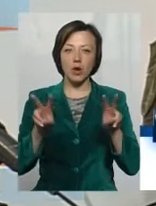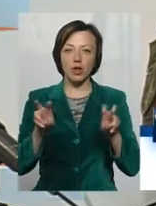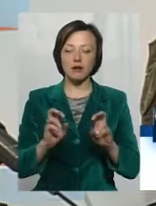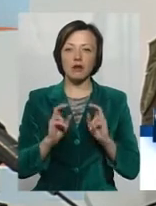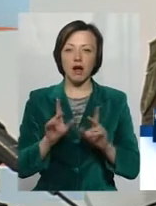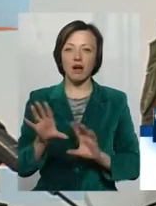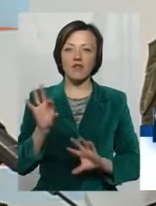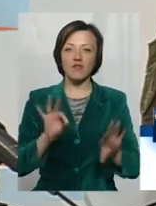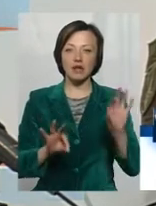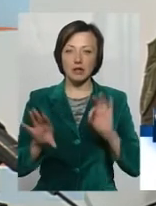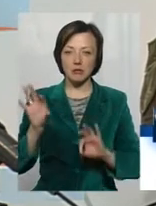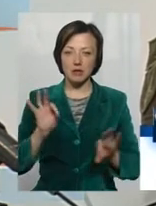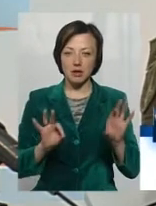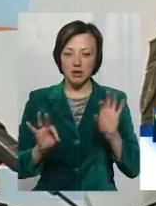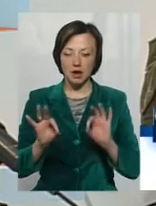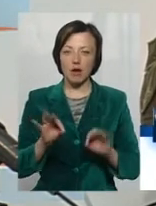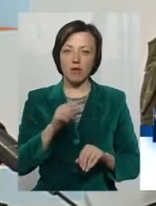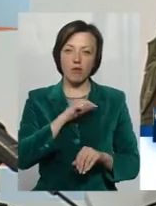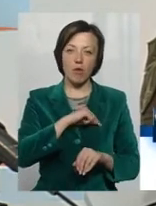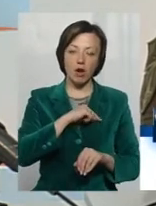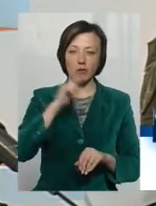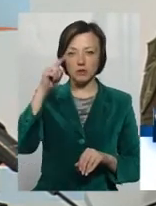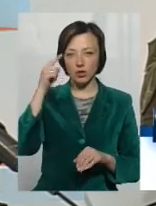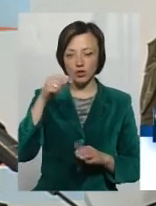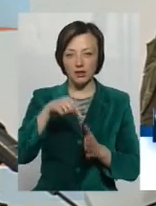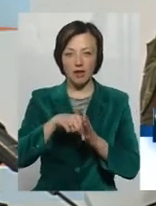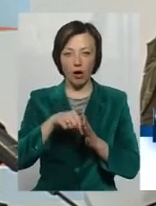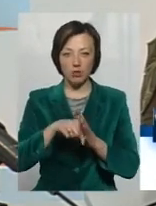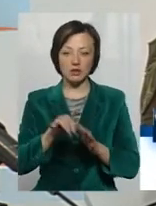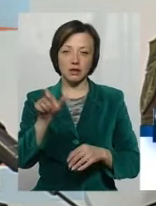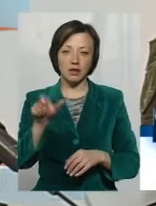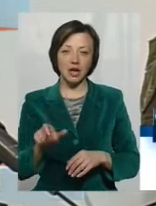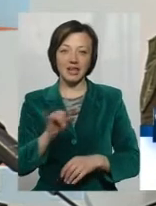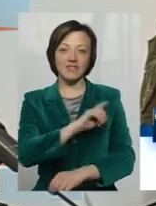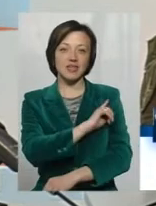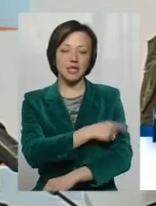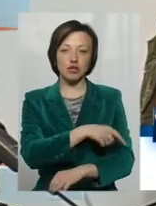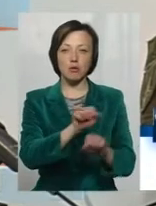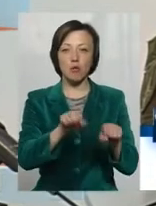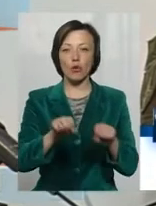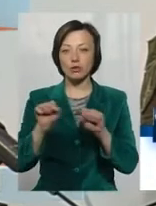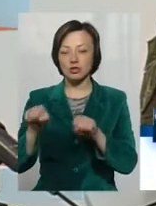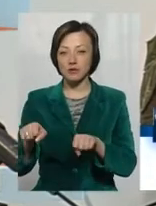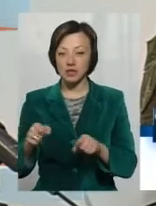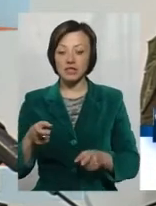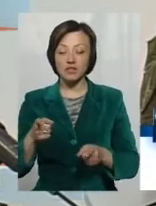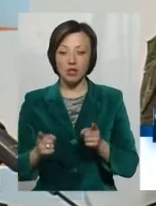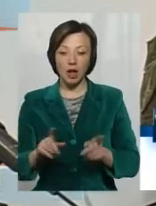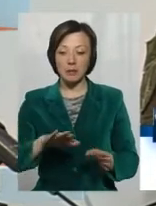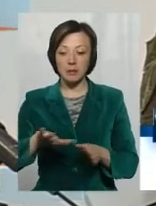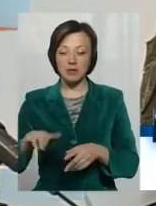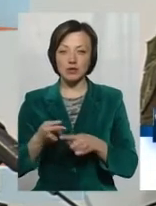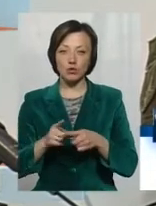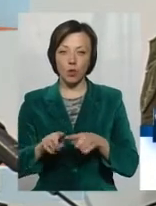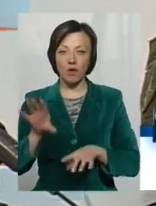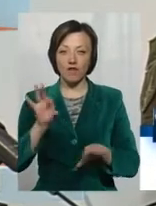де перевіряються морально-психологічні якості кандидата і фізичні можливості. Звичайно, після того, як цей відбір